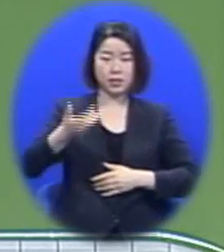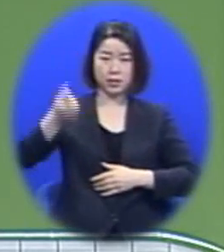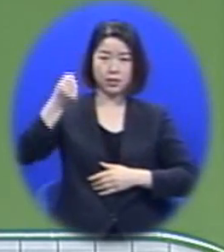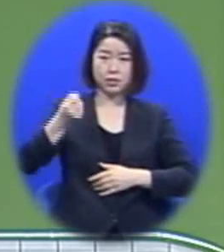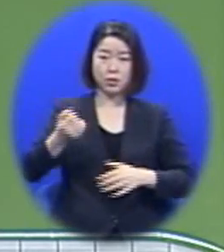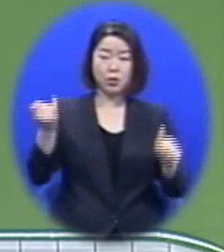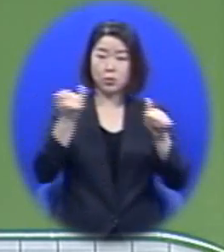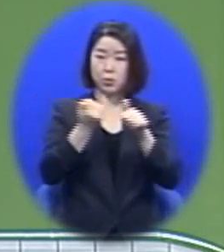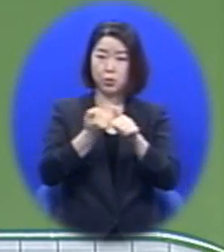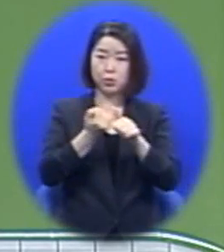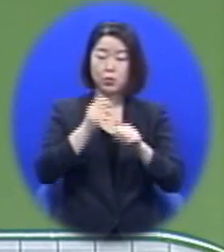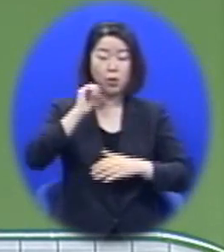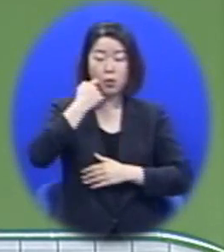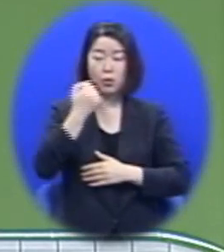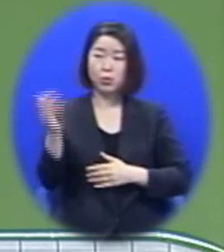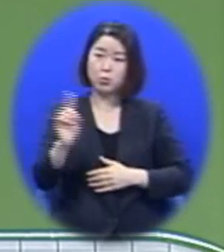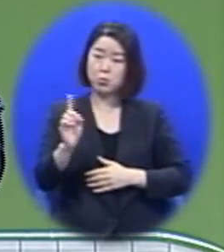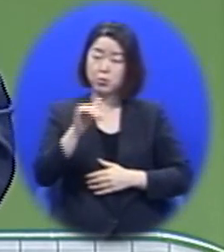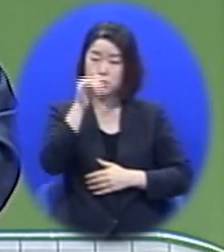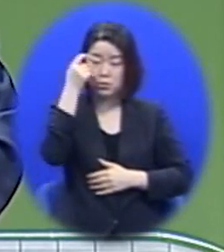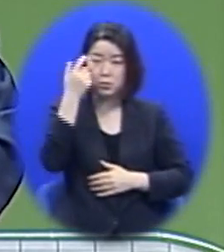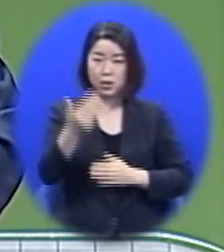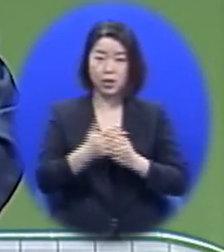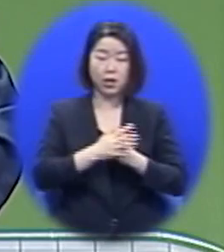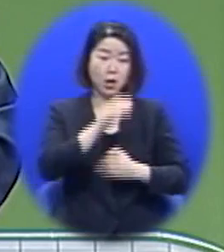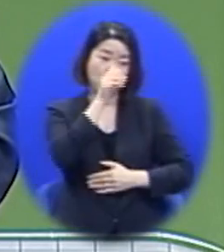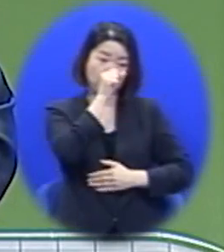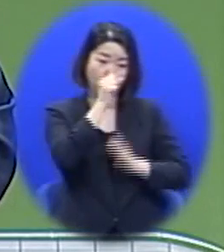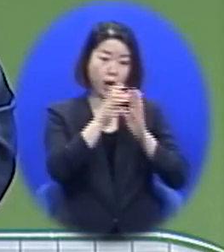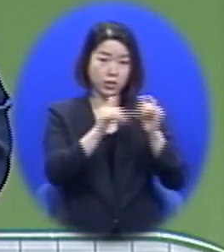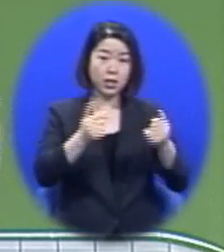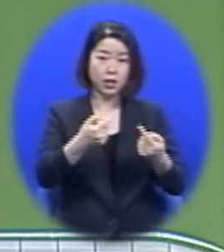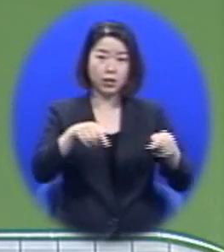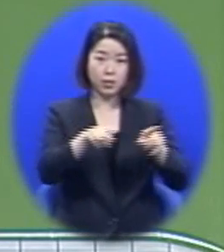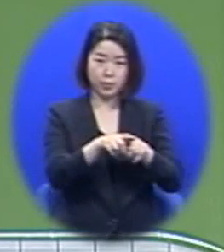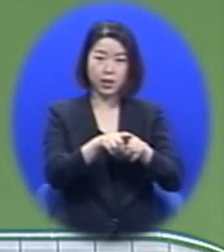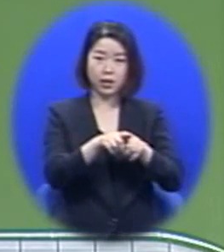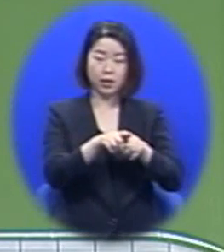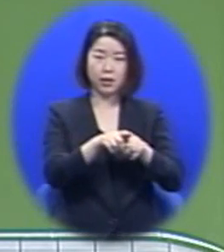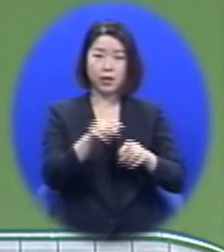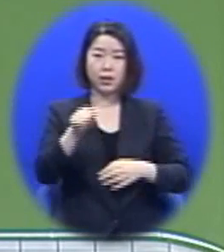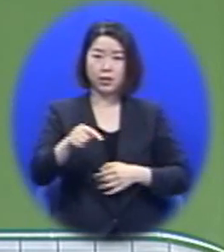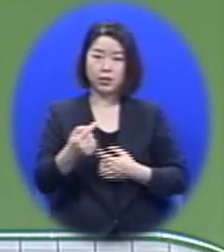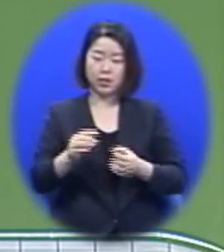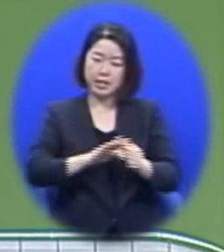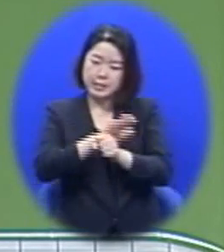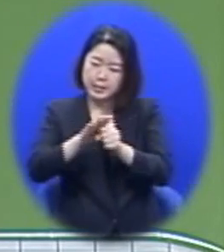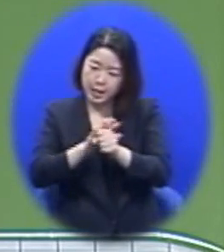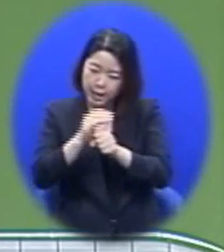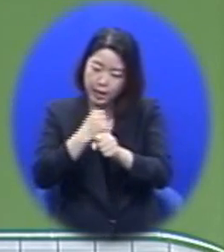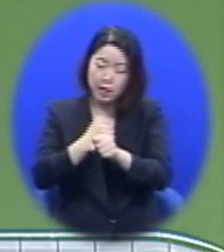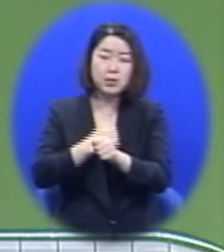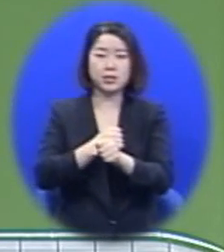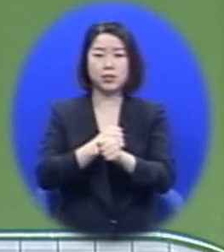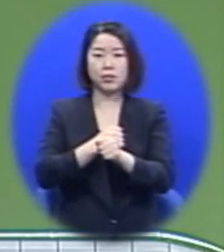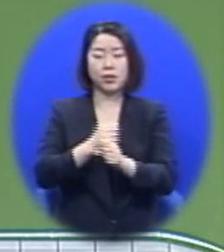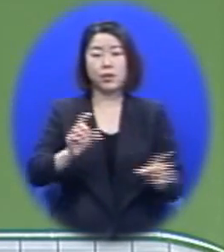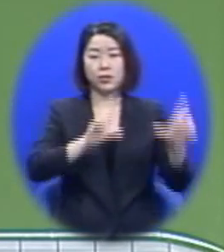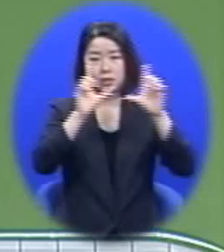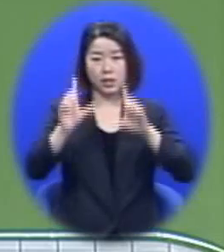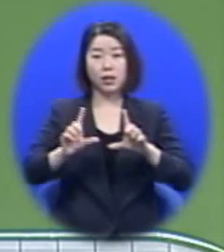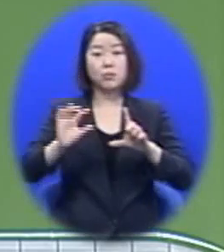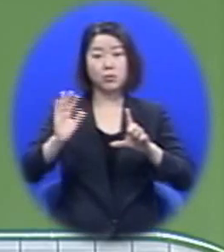뭐 어려울 게 뭐 있어요? 좋아하는 사람과 함께 그렇게 정말 사랑하면서 그렇게 사는